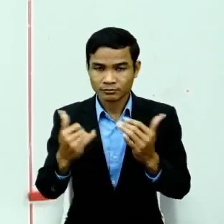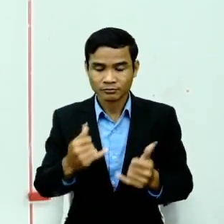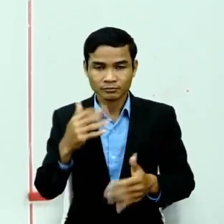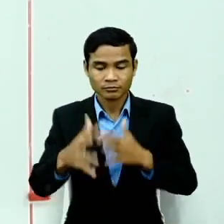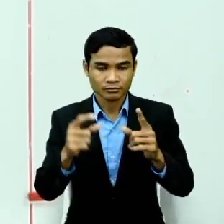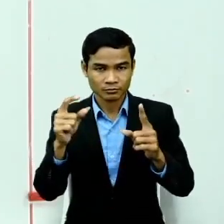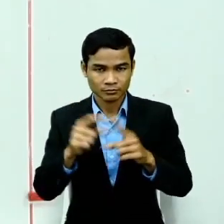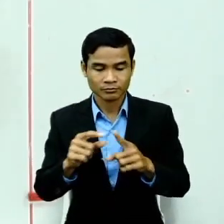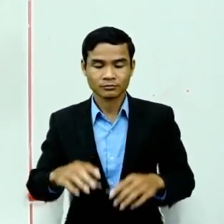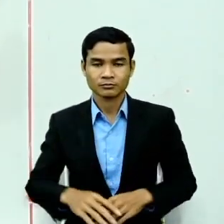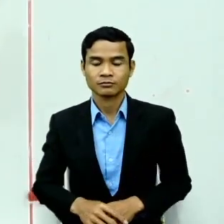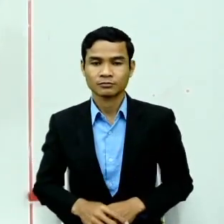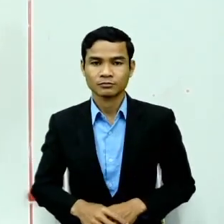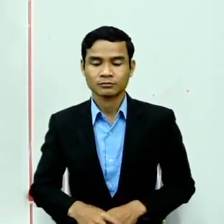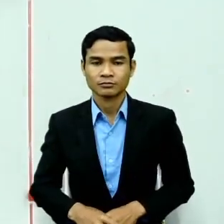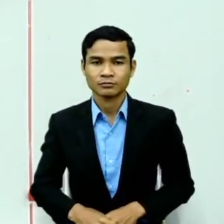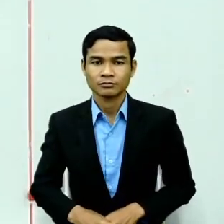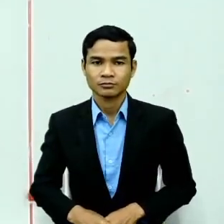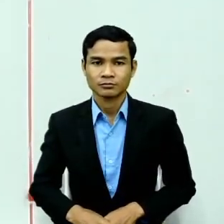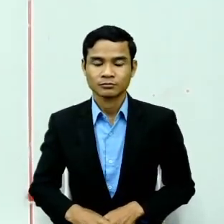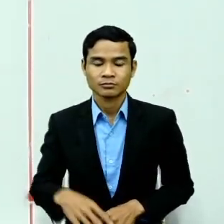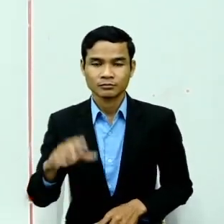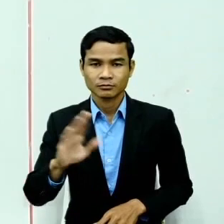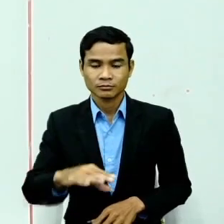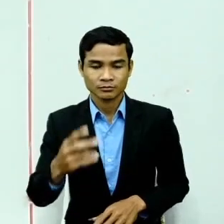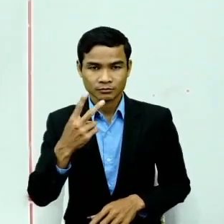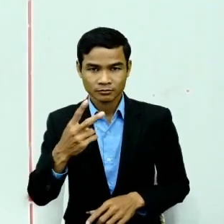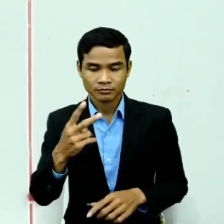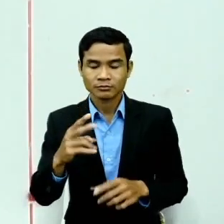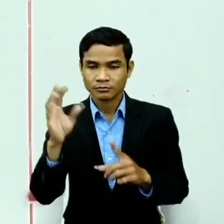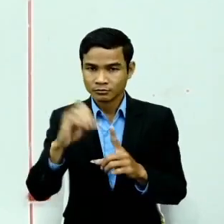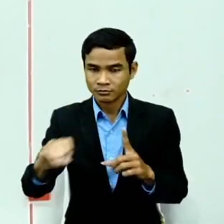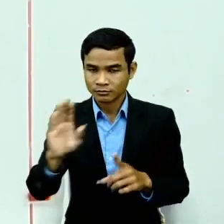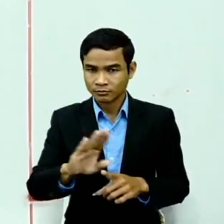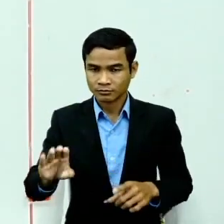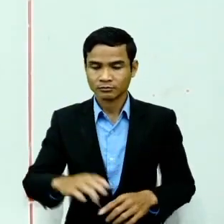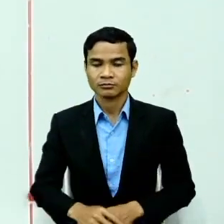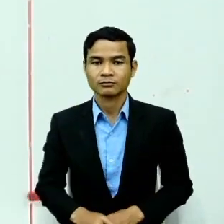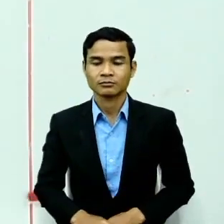sấn chả là con tay là ba được luôn ấy nó con